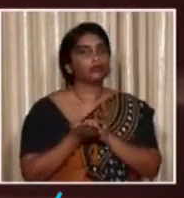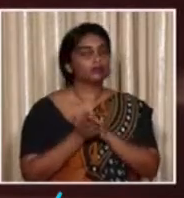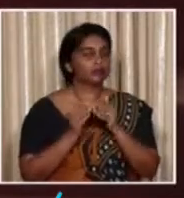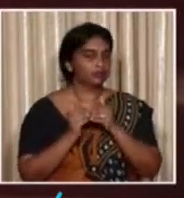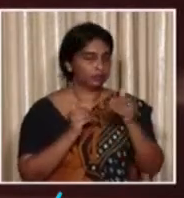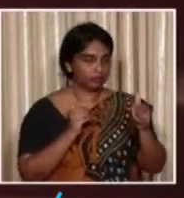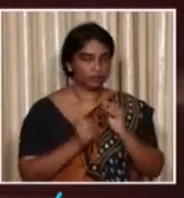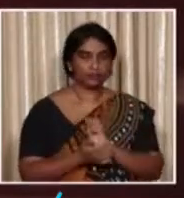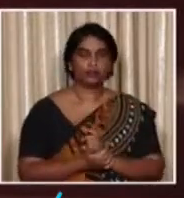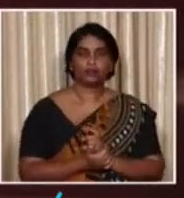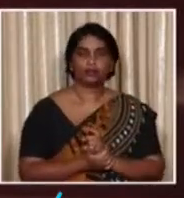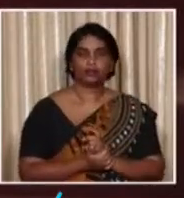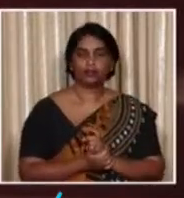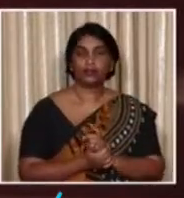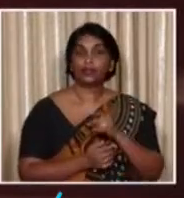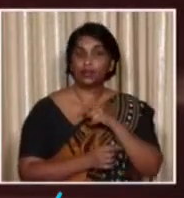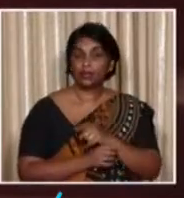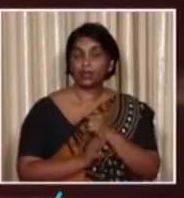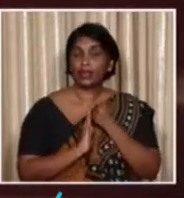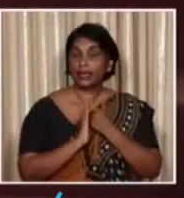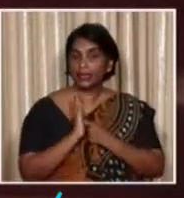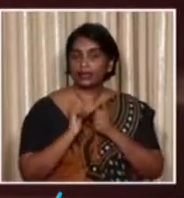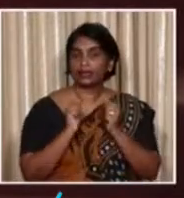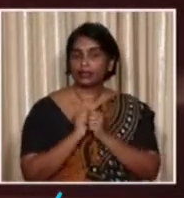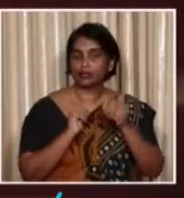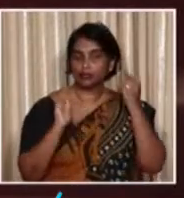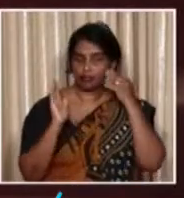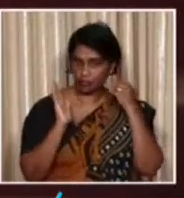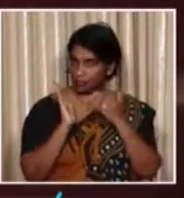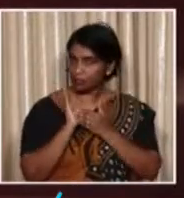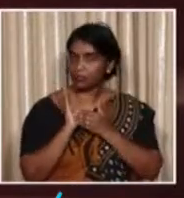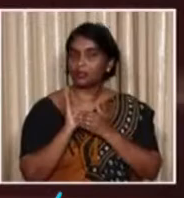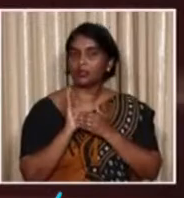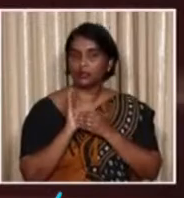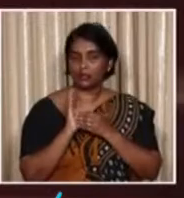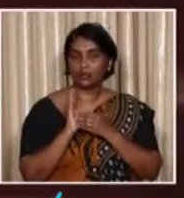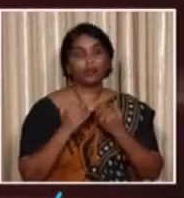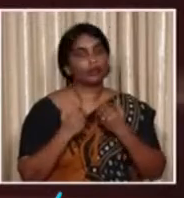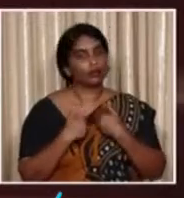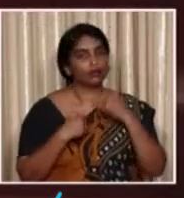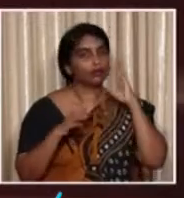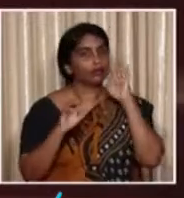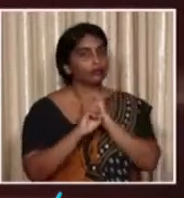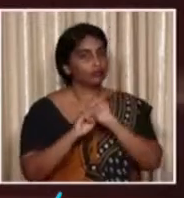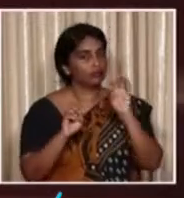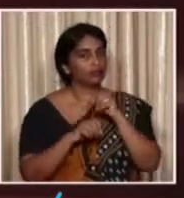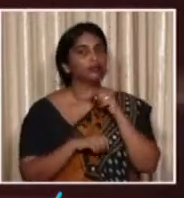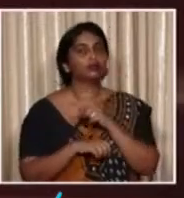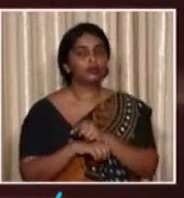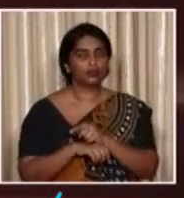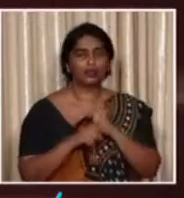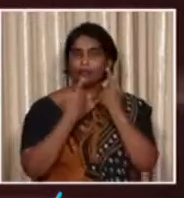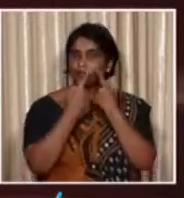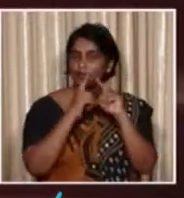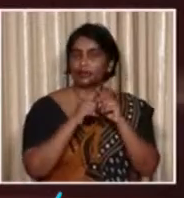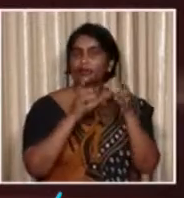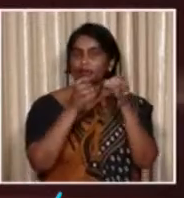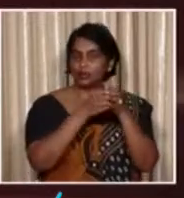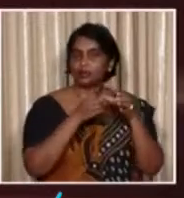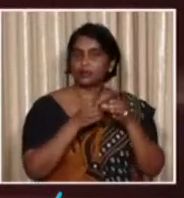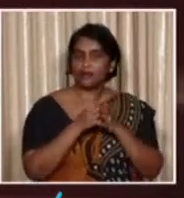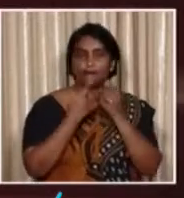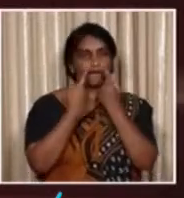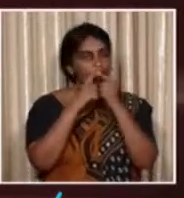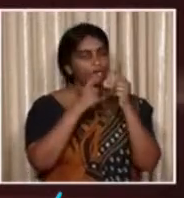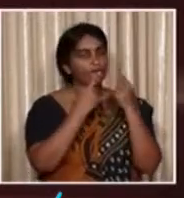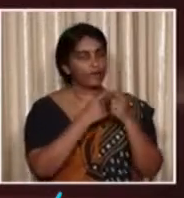කරා. එකී නීතිමය තත්ත්ව සම්බන්ධයෙන් මෙන්ම මම කළ ප්‍රකාශ පිළිබඳවත් නොයෙකුත් පාර්ශ්ව